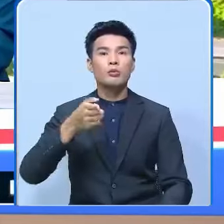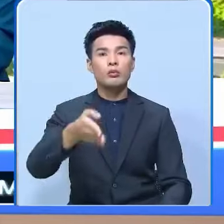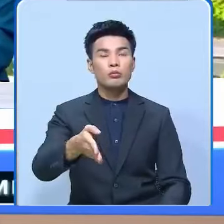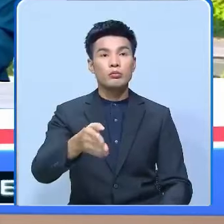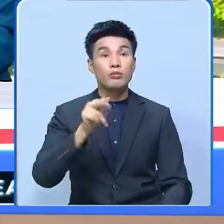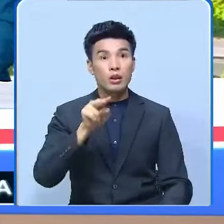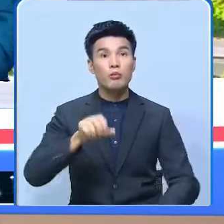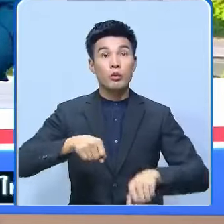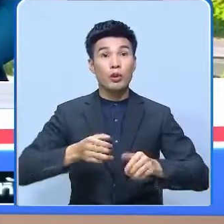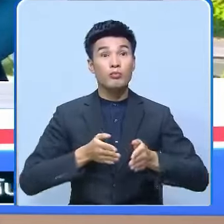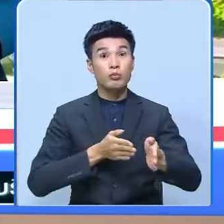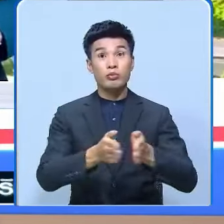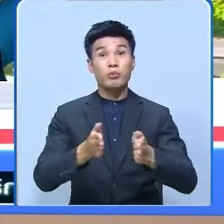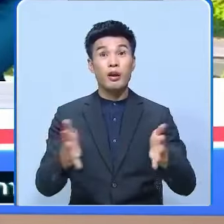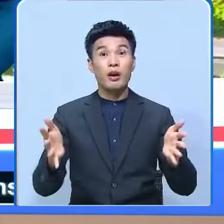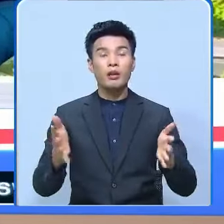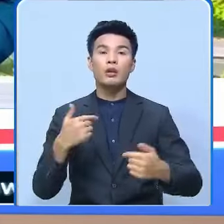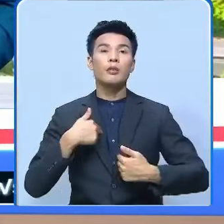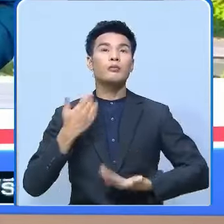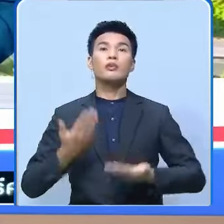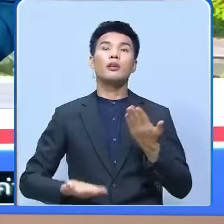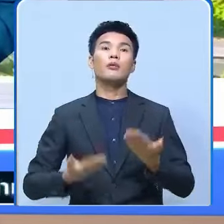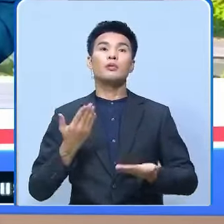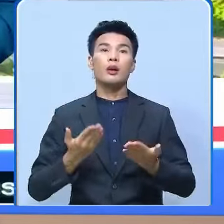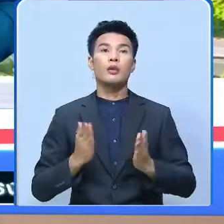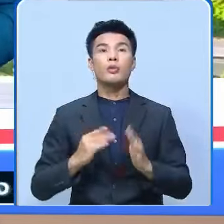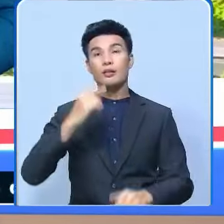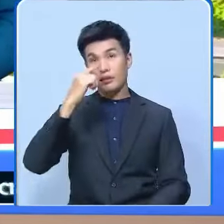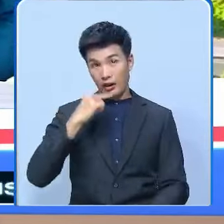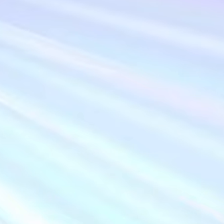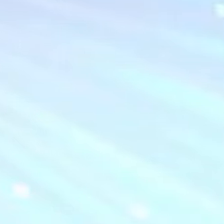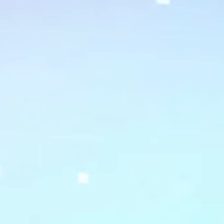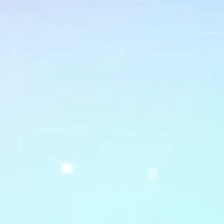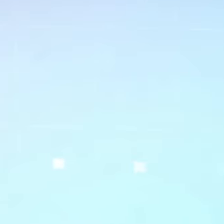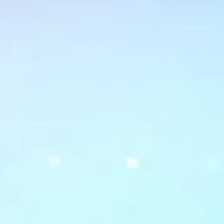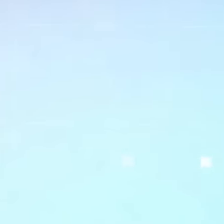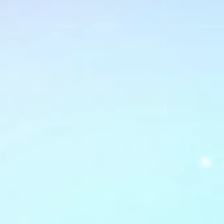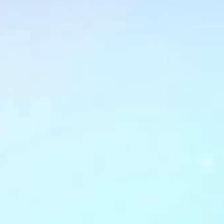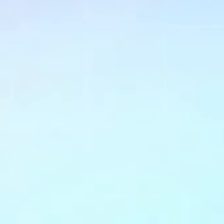เนี่ยมอเตอร์ไซค์วิ่งกันเพียบ ทำอะไรตามใจคือ คนไทยเหรอ ไทยแท้